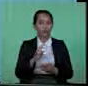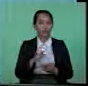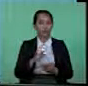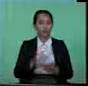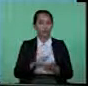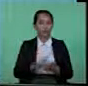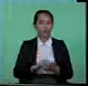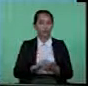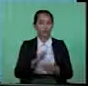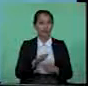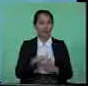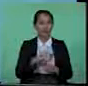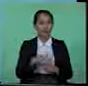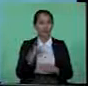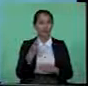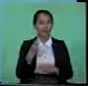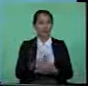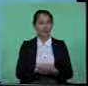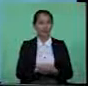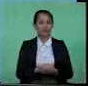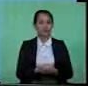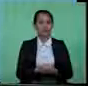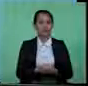1428 ni 12 ga bo'lamiz.